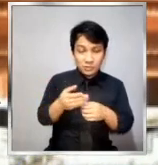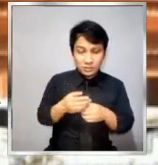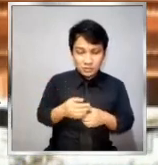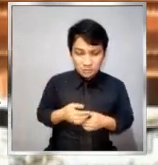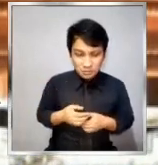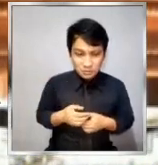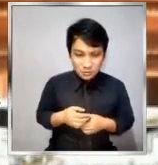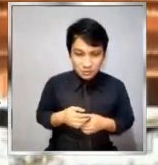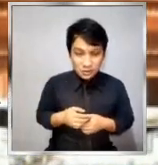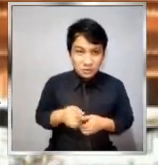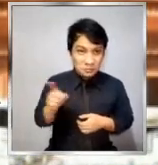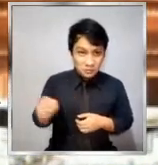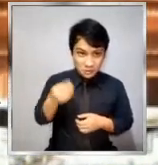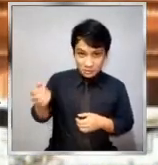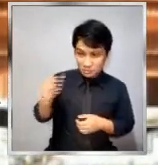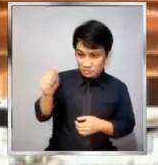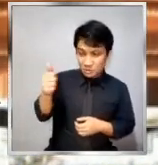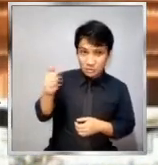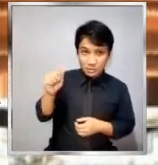10,000 hectares.